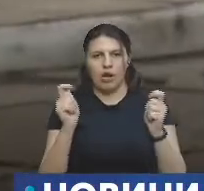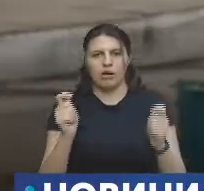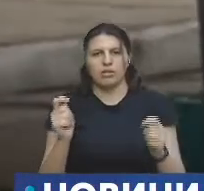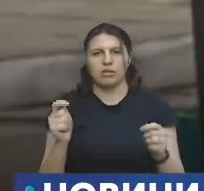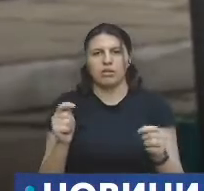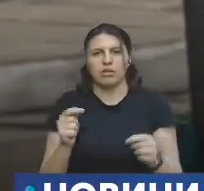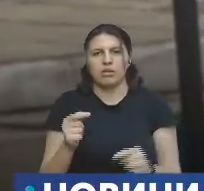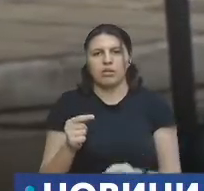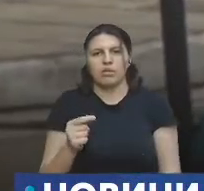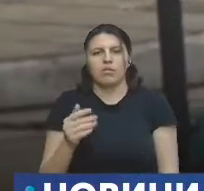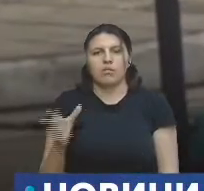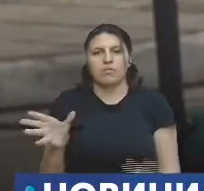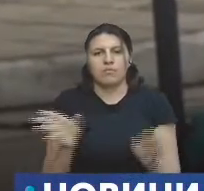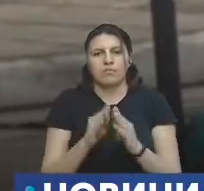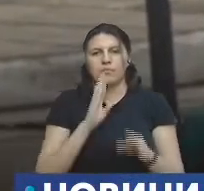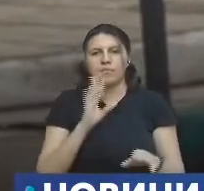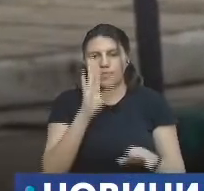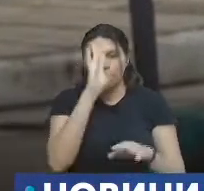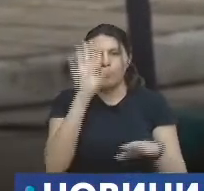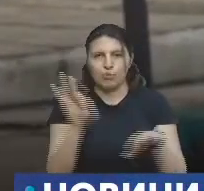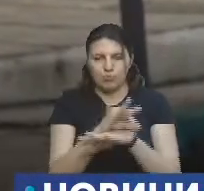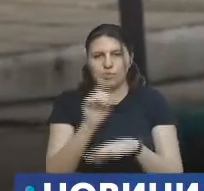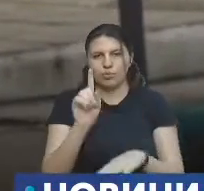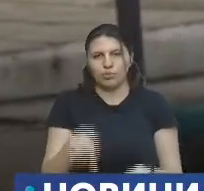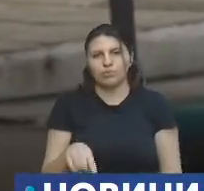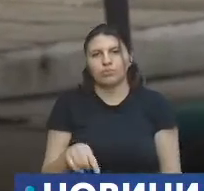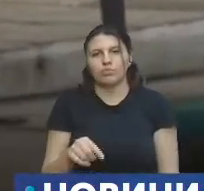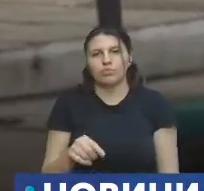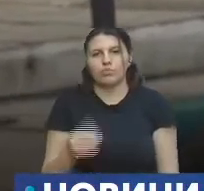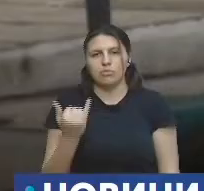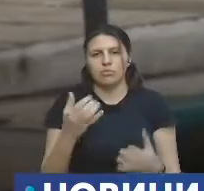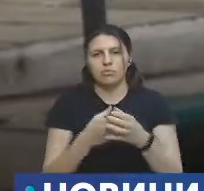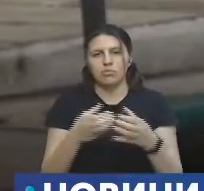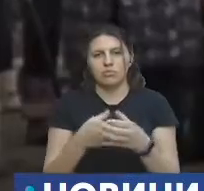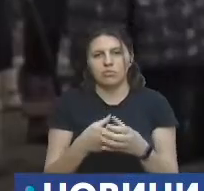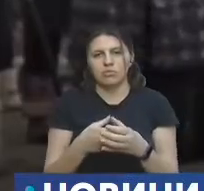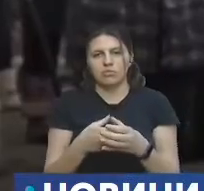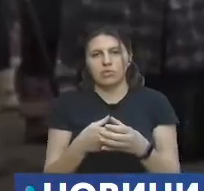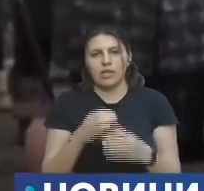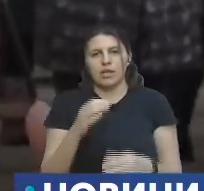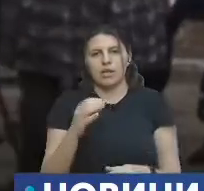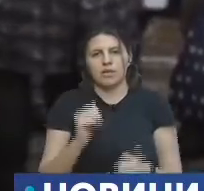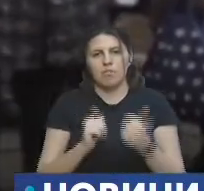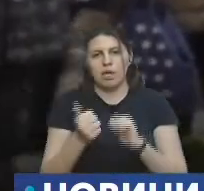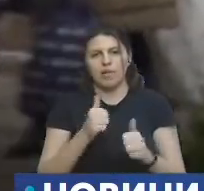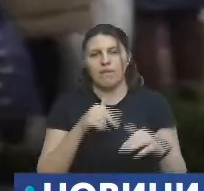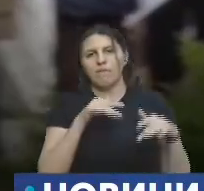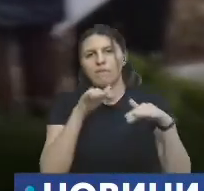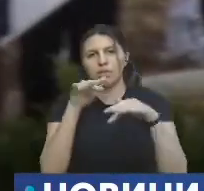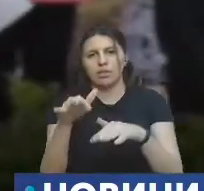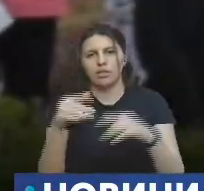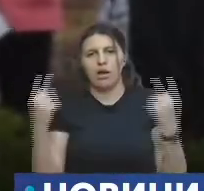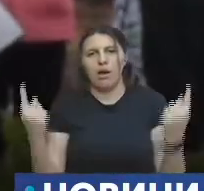Зараз на цій акції зібралася, виїхала зміна. По-моєму, другий участок, якщо я не помиляюся. Вийшли просто, ну, навіть